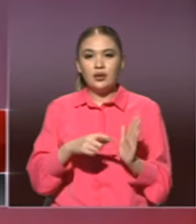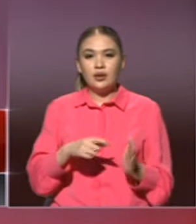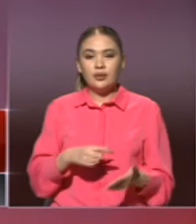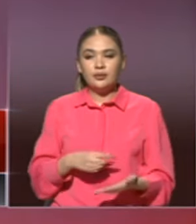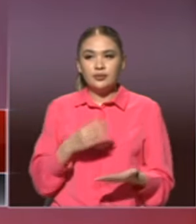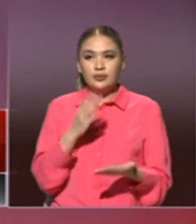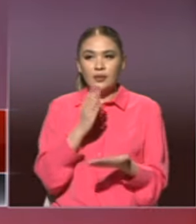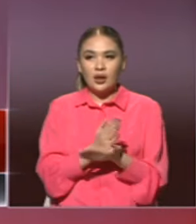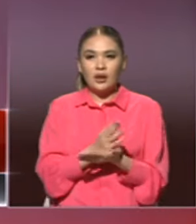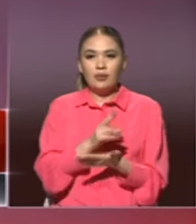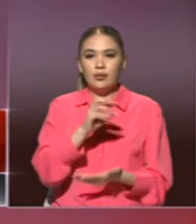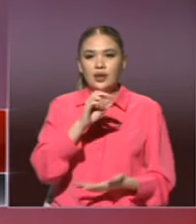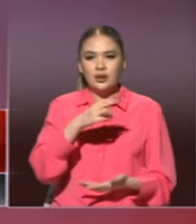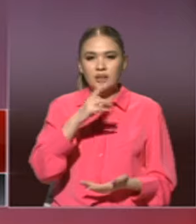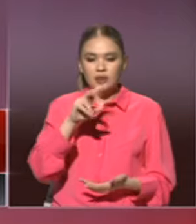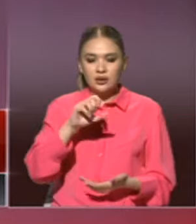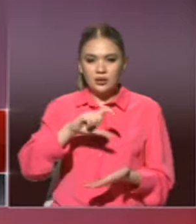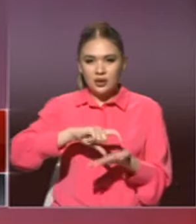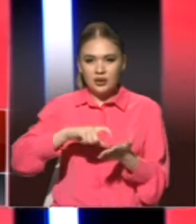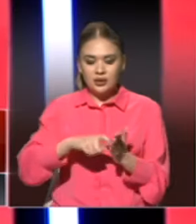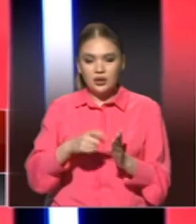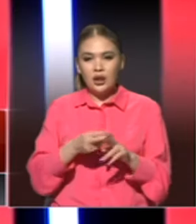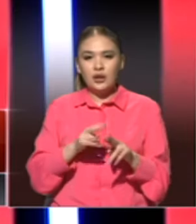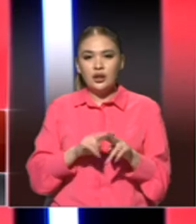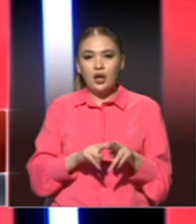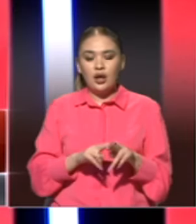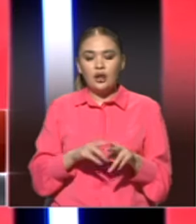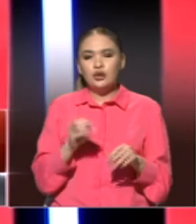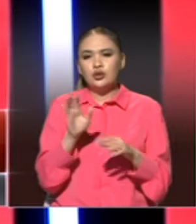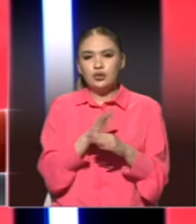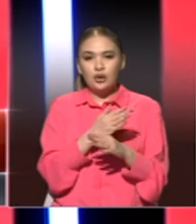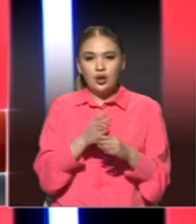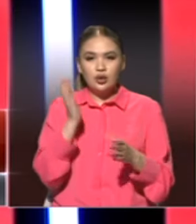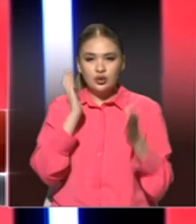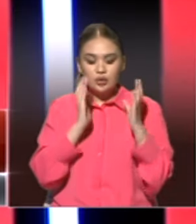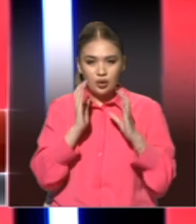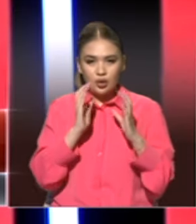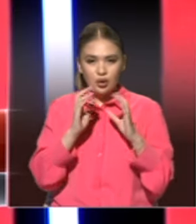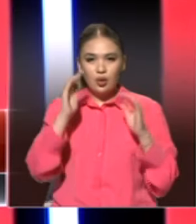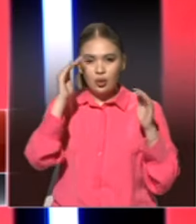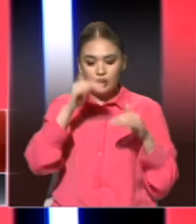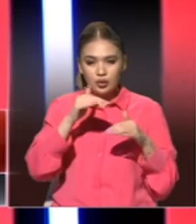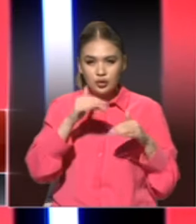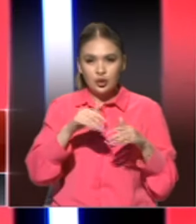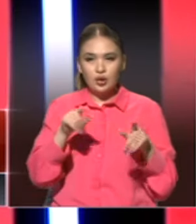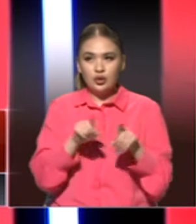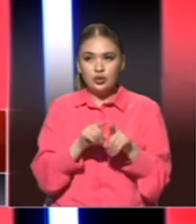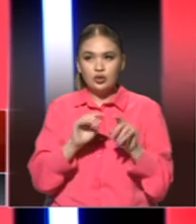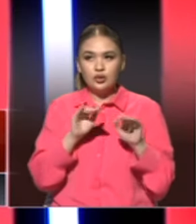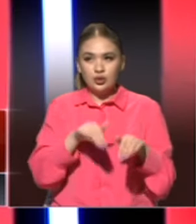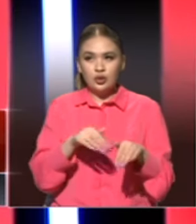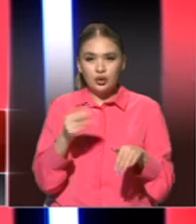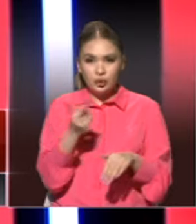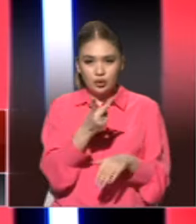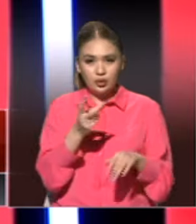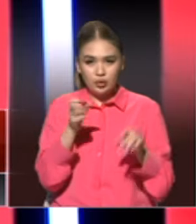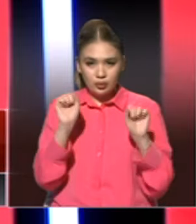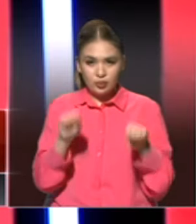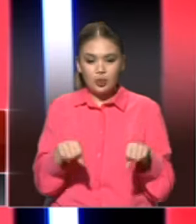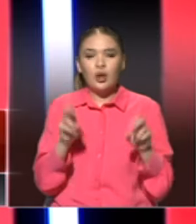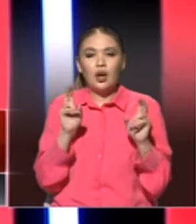сұраймын, пет класстан бұрын жаңағы 10-шы класқа түседі, одан бөлек жоғары оқу колледжге түсіп жатыр. Иә, иә. Сонда екеуінде де оқи бере ма? Ол